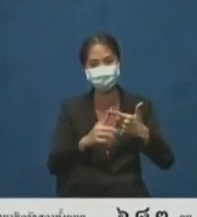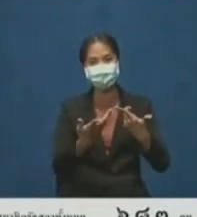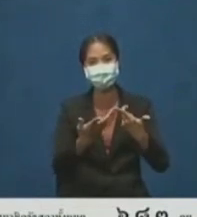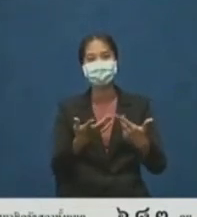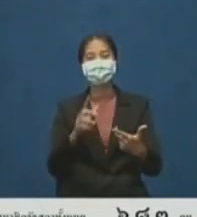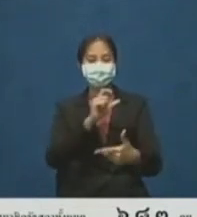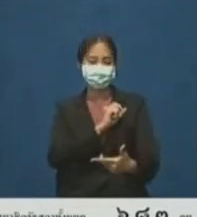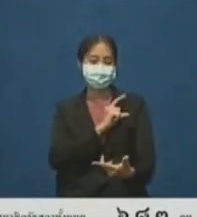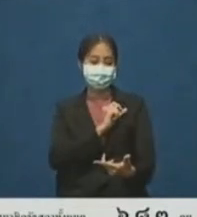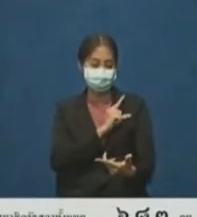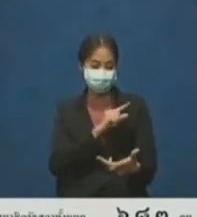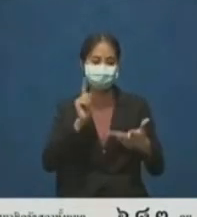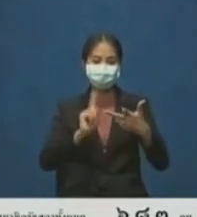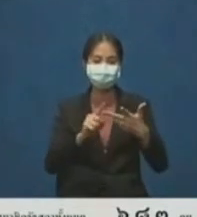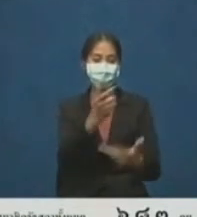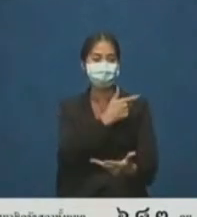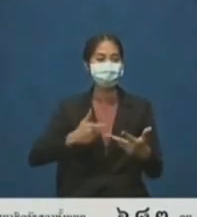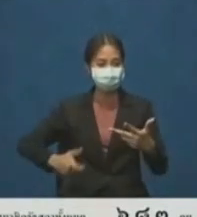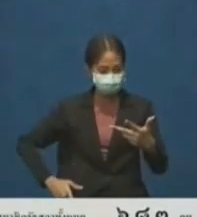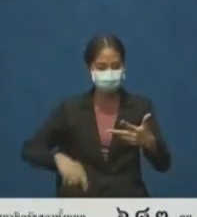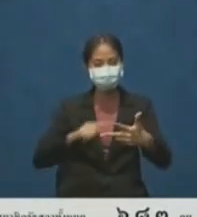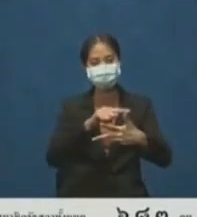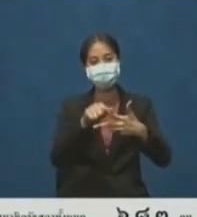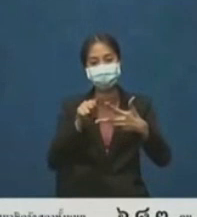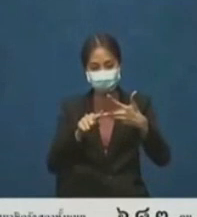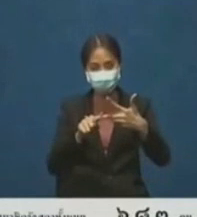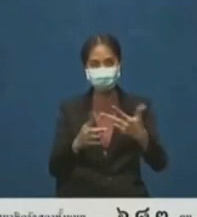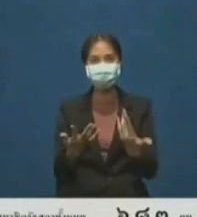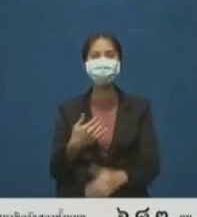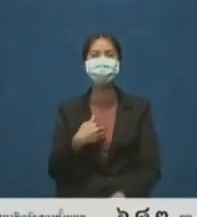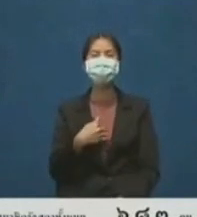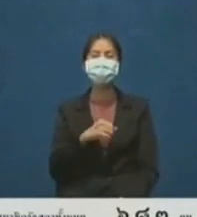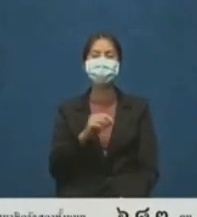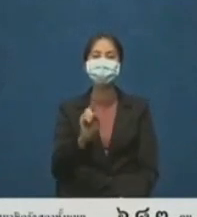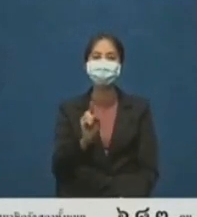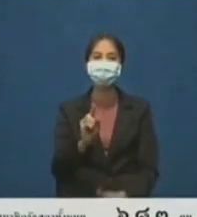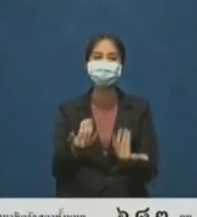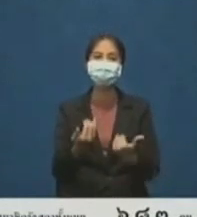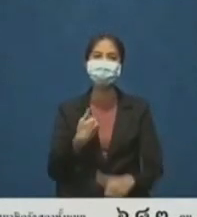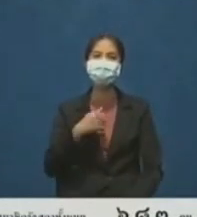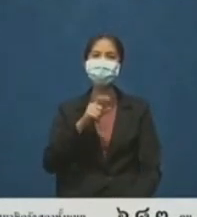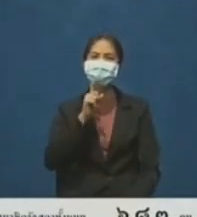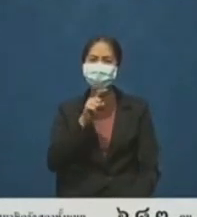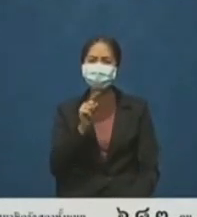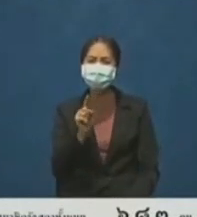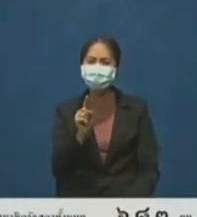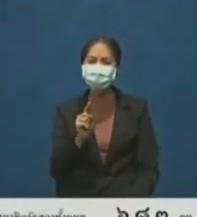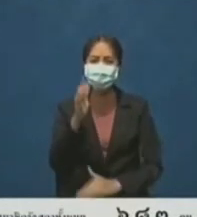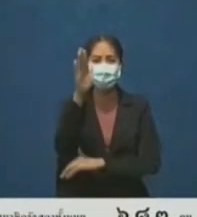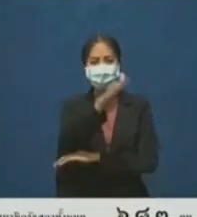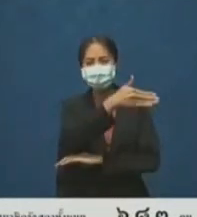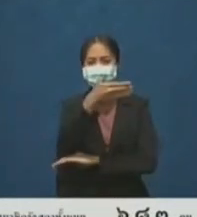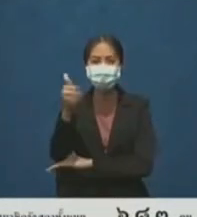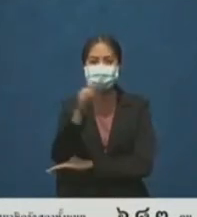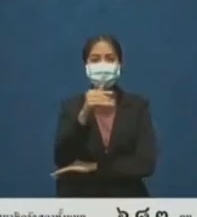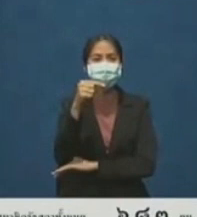าสีน้ำเงินหมายถึงพระมหากษัตริย์ท่านประธานที่เคารพครับท่านคณะกรรมการท่านจะม